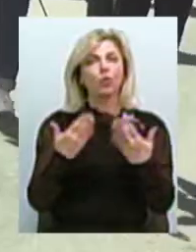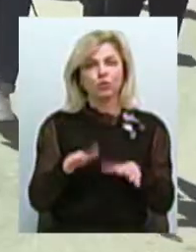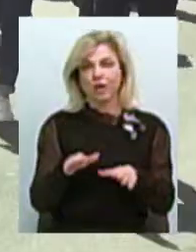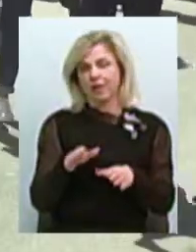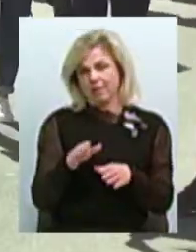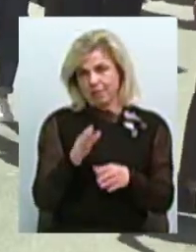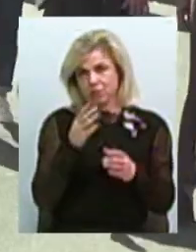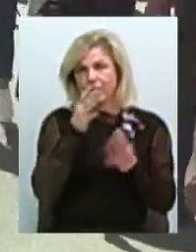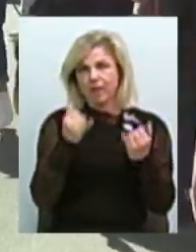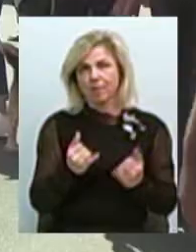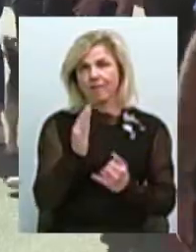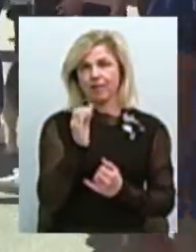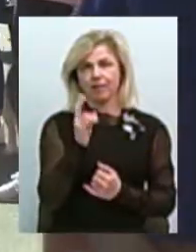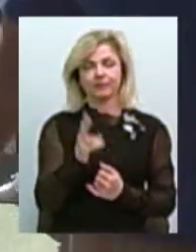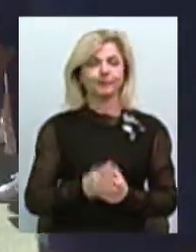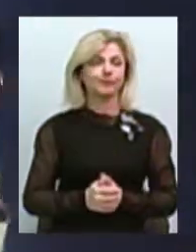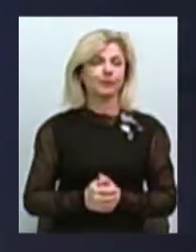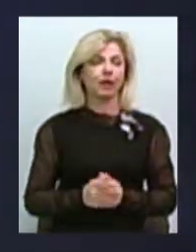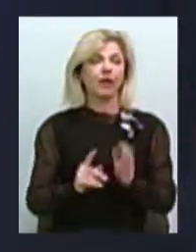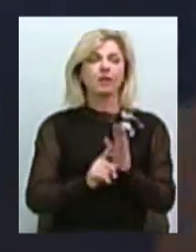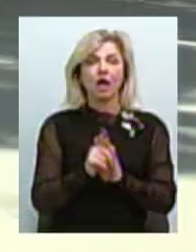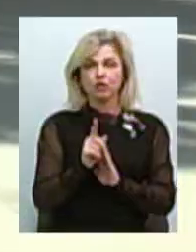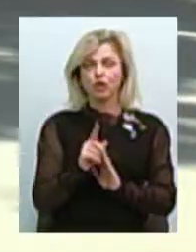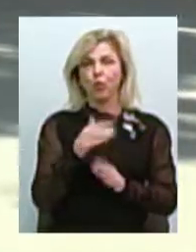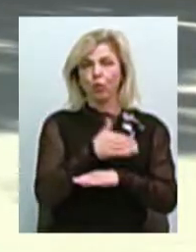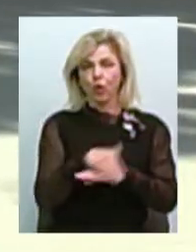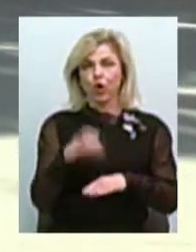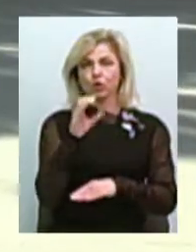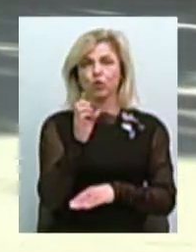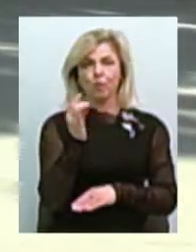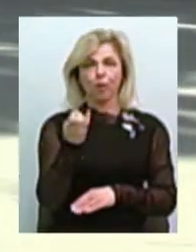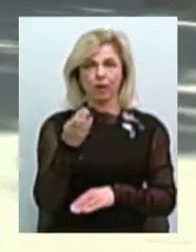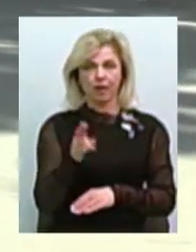Марш розпочався о 12:30. Стартували з вулиці Соборної.